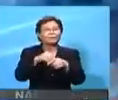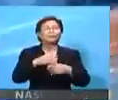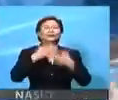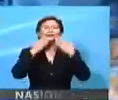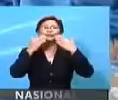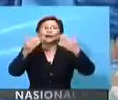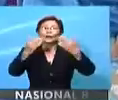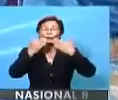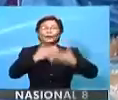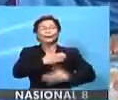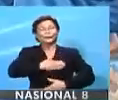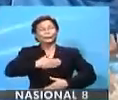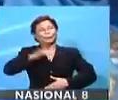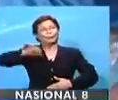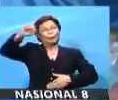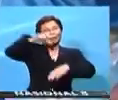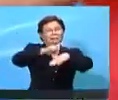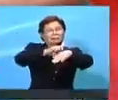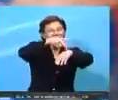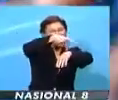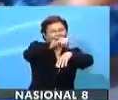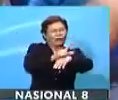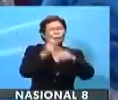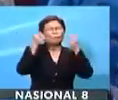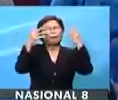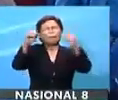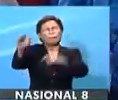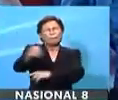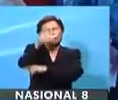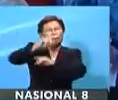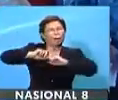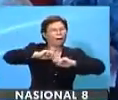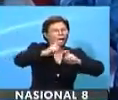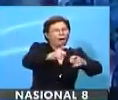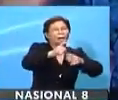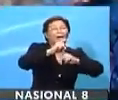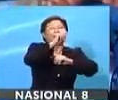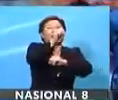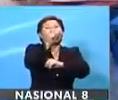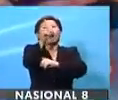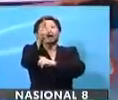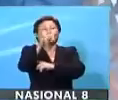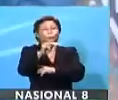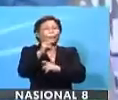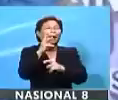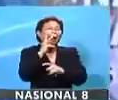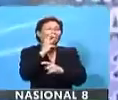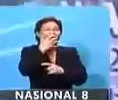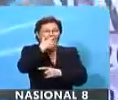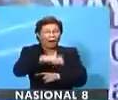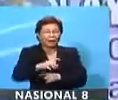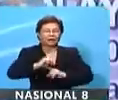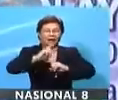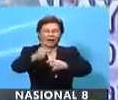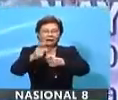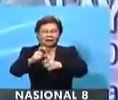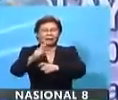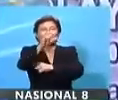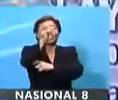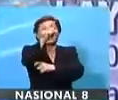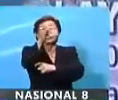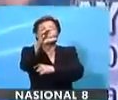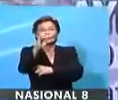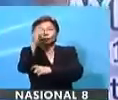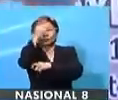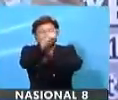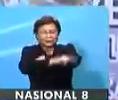kemerdekaan. Di Langkawi, ratusan Jalur Gemilang disampaikan adun air hangat Datuk Muhammad Rawi Abdul Hamid merangkap Exco Kerajaan Negeri